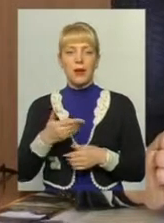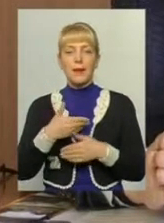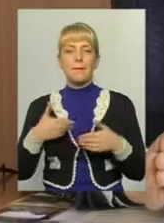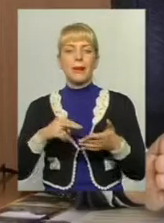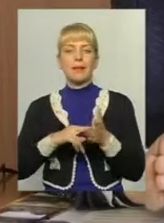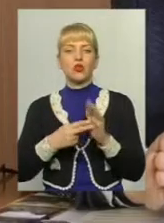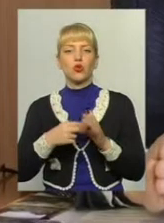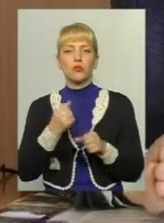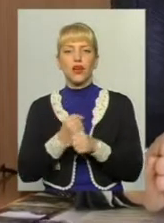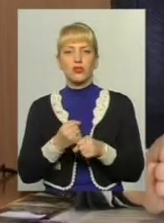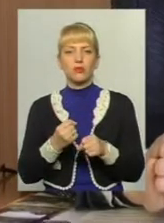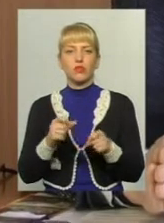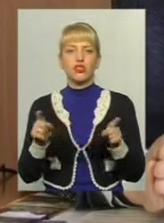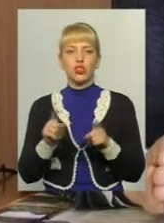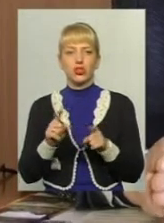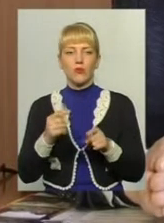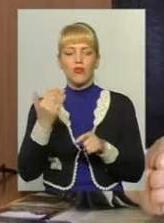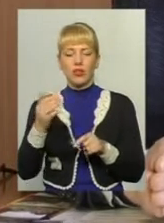Але не просто так